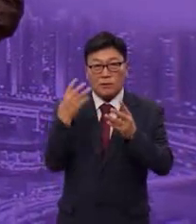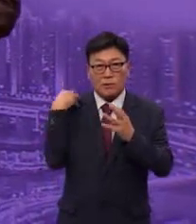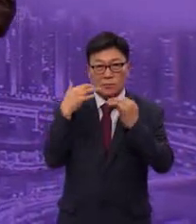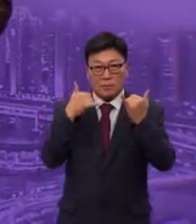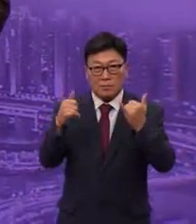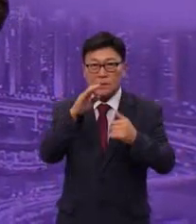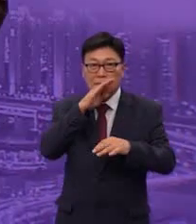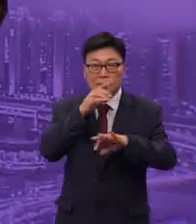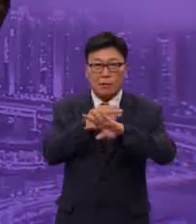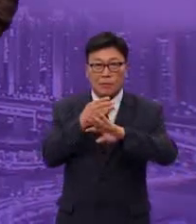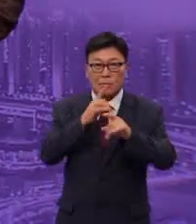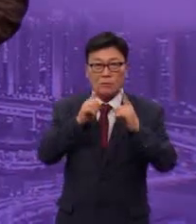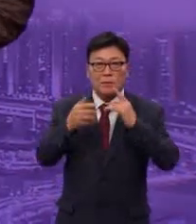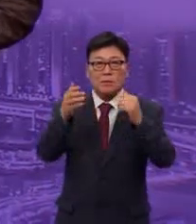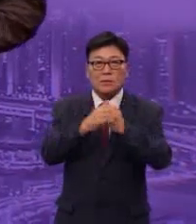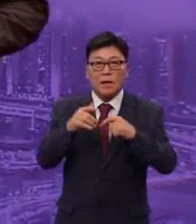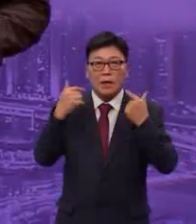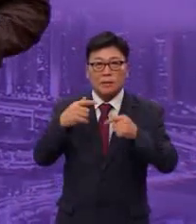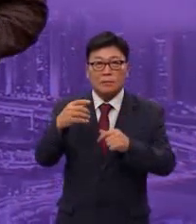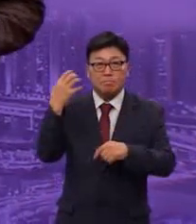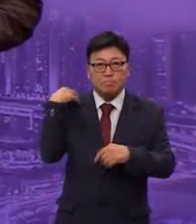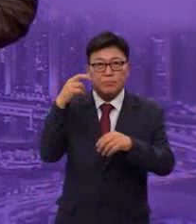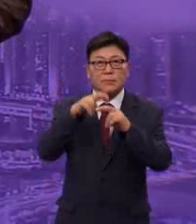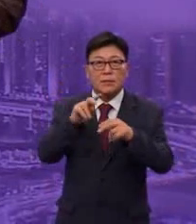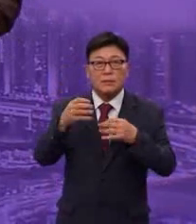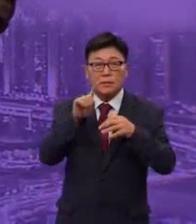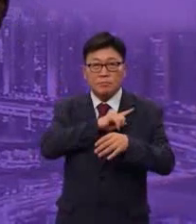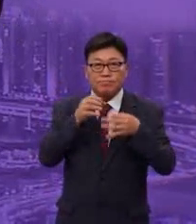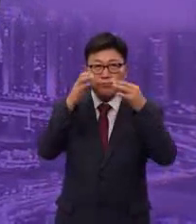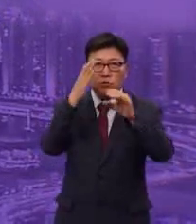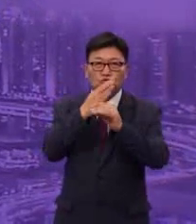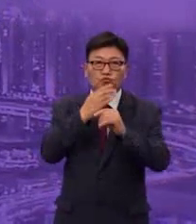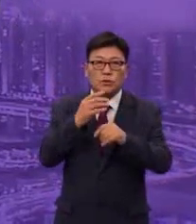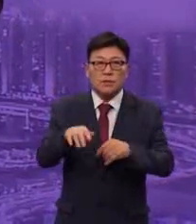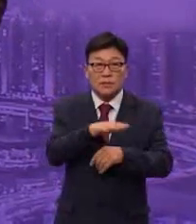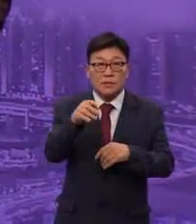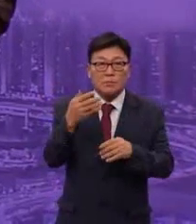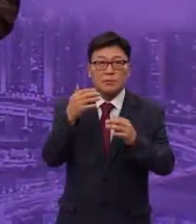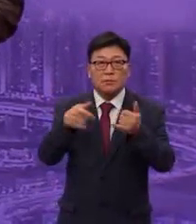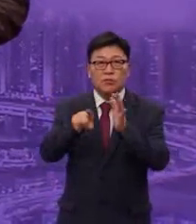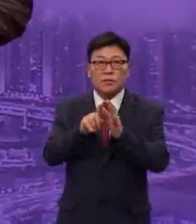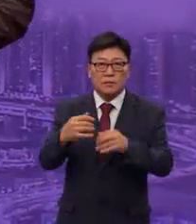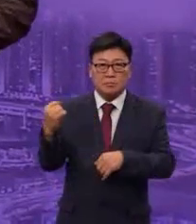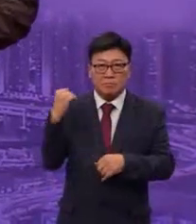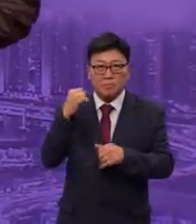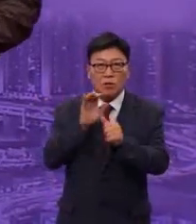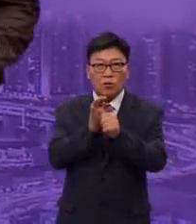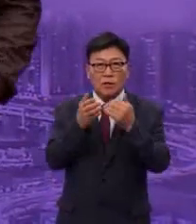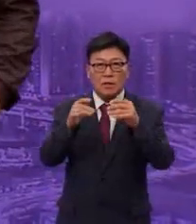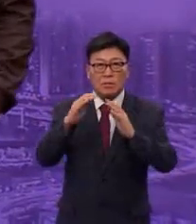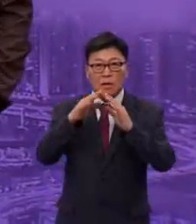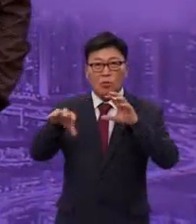진심으로 감사의 말씀을 드립니다. 항상 맡은 자리에서 최선을 다하고 계시는 우리 여러분들을 위해서 힘차게 응원하겠습니다. 마을